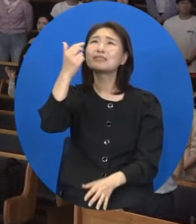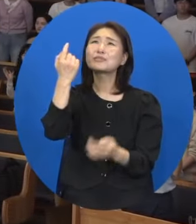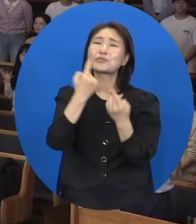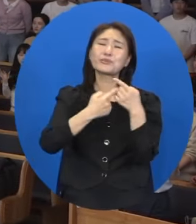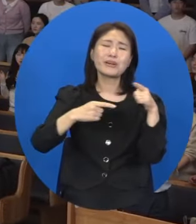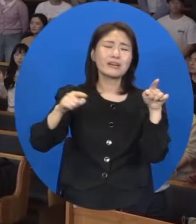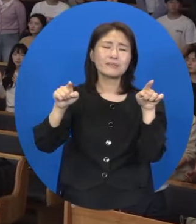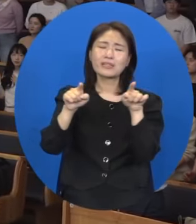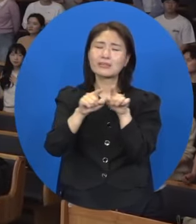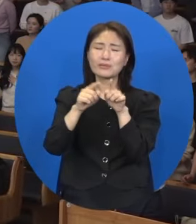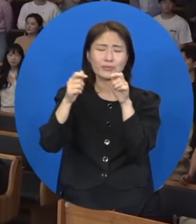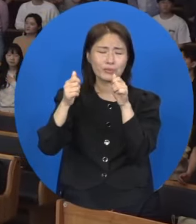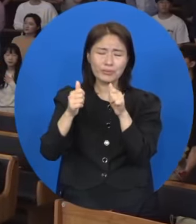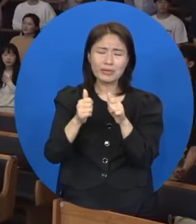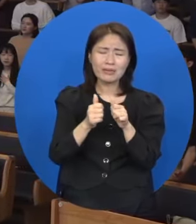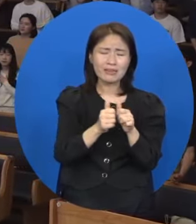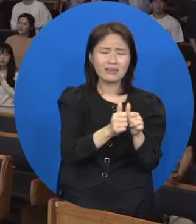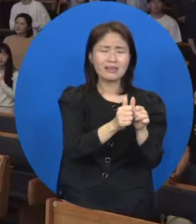은혜 주와 함께